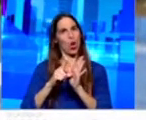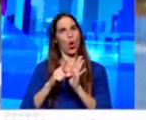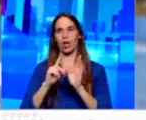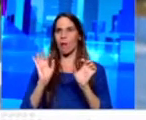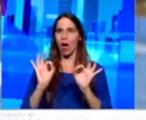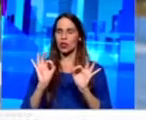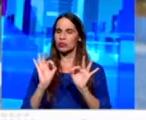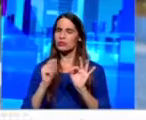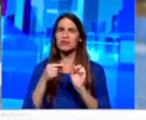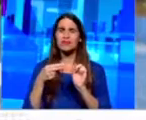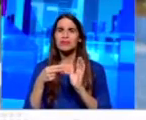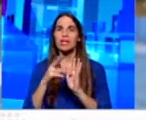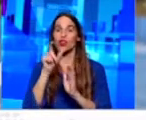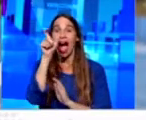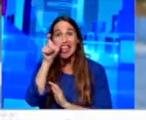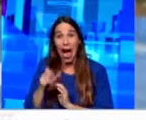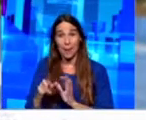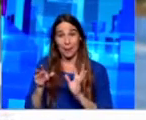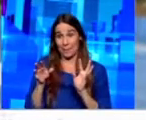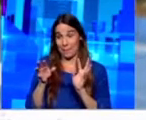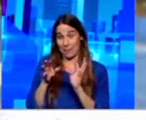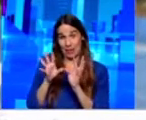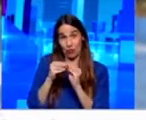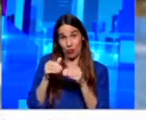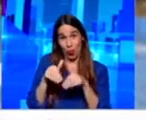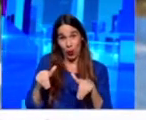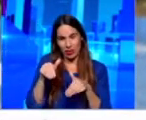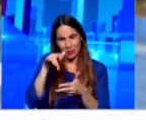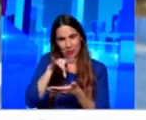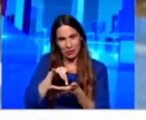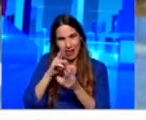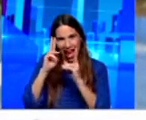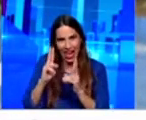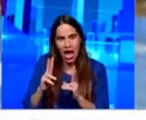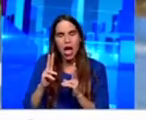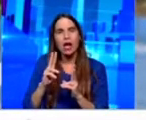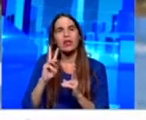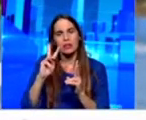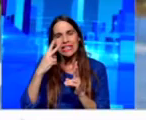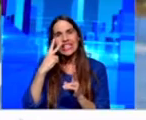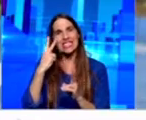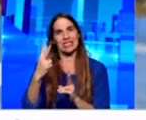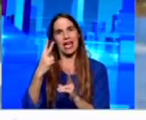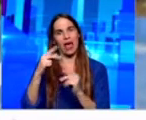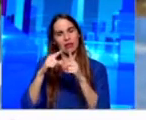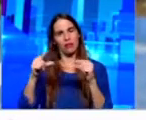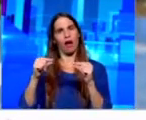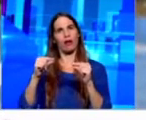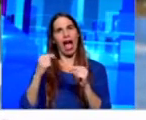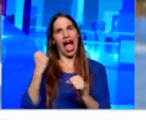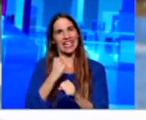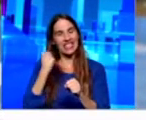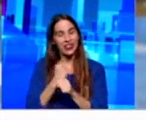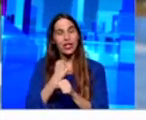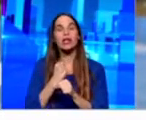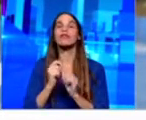כאשר הזכאי, האדם עם מוגבלות, נמצא באוטו בזמן החניה, התג יהיה אקטיבי. ואנחנו קוראים